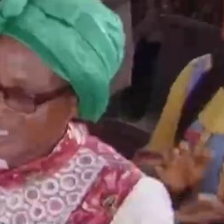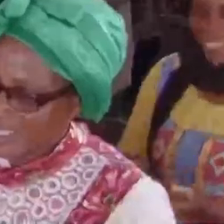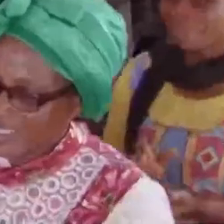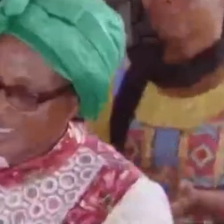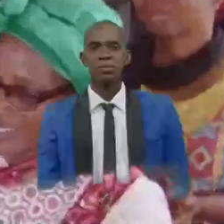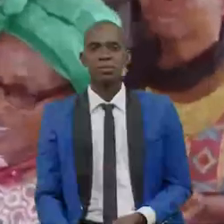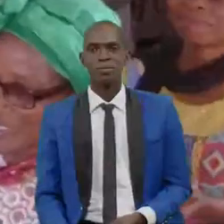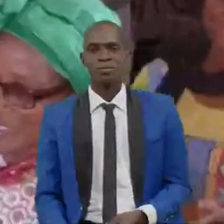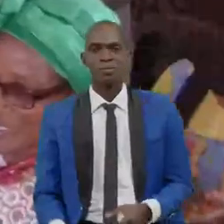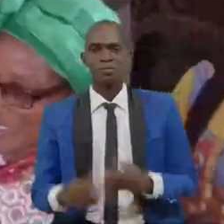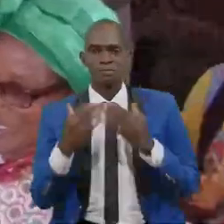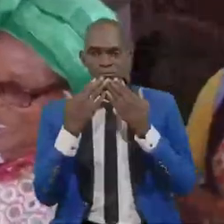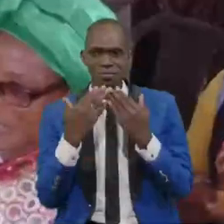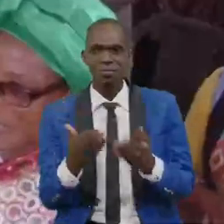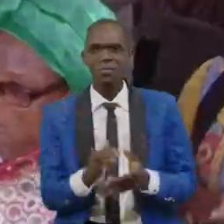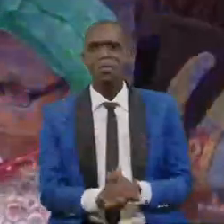Accueillons-le.